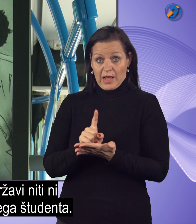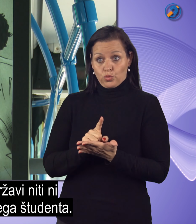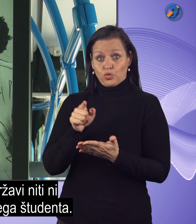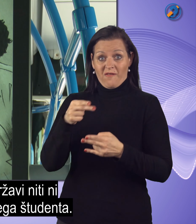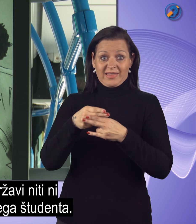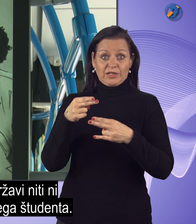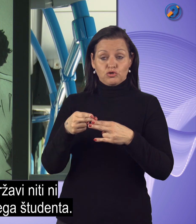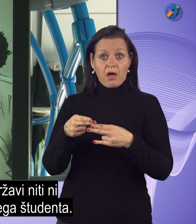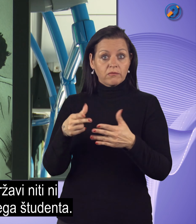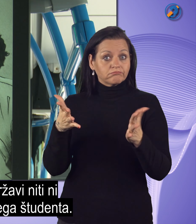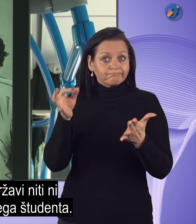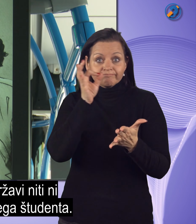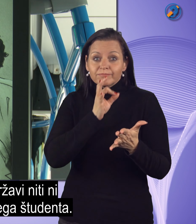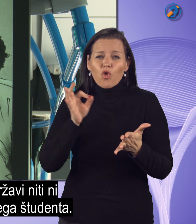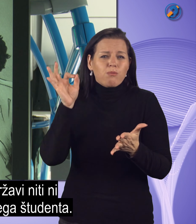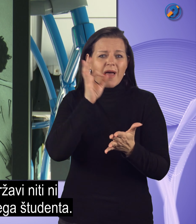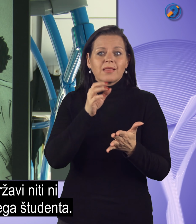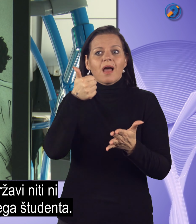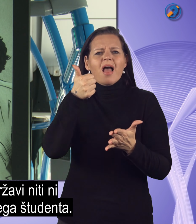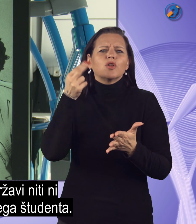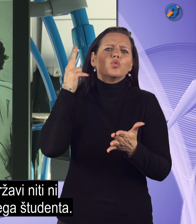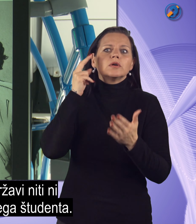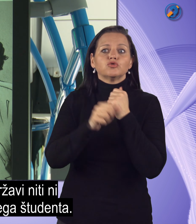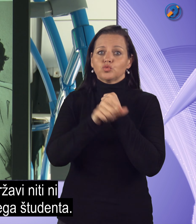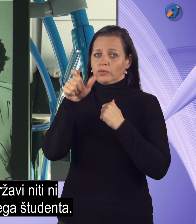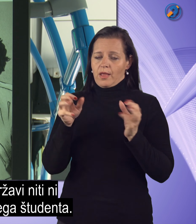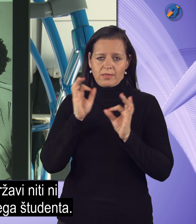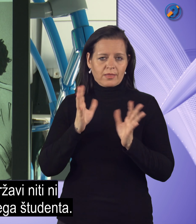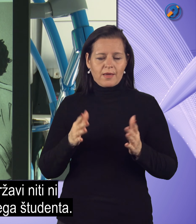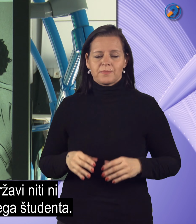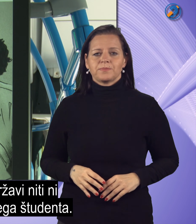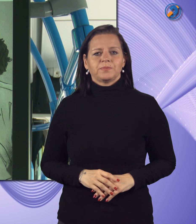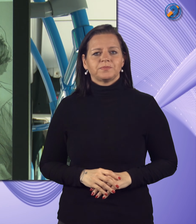Trenutno v državi niti ni nobenega gluhega študenta.